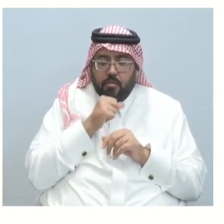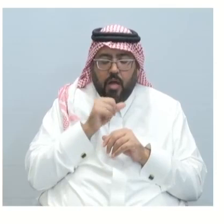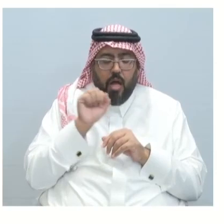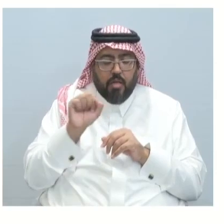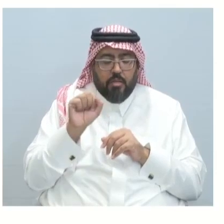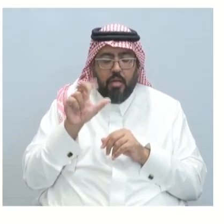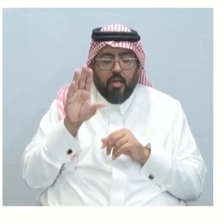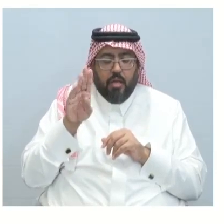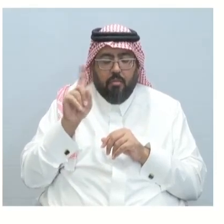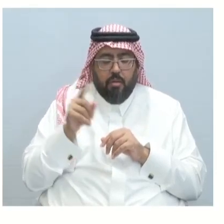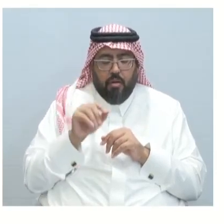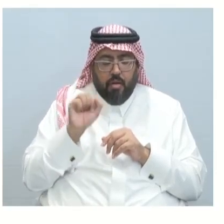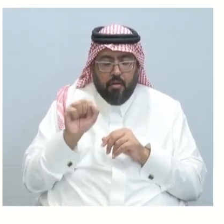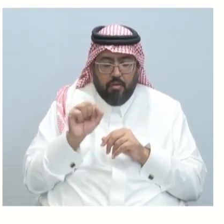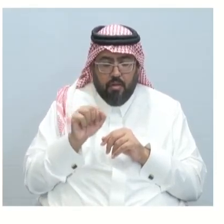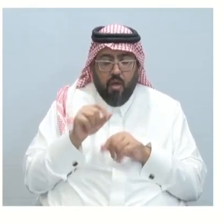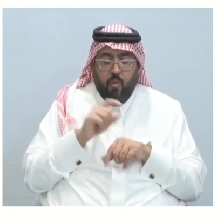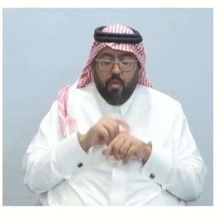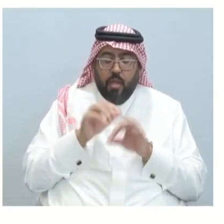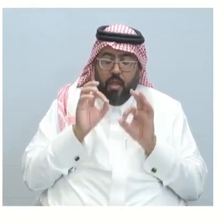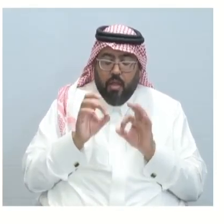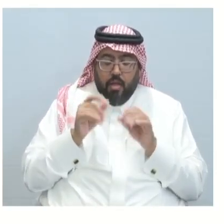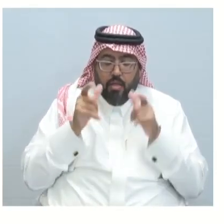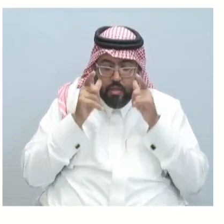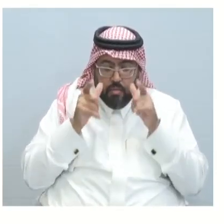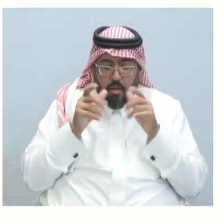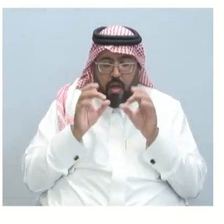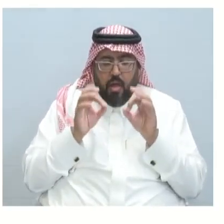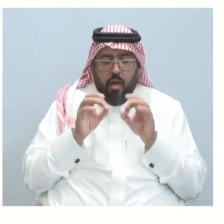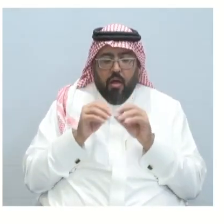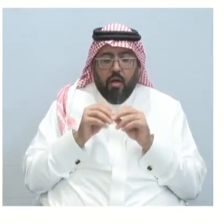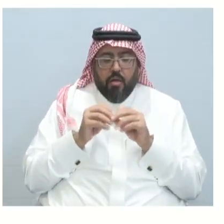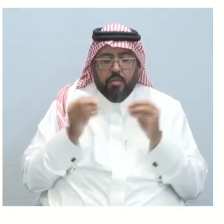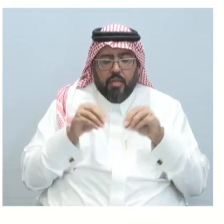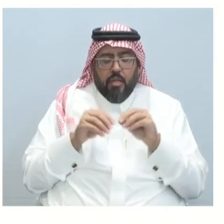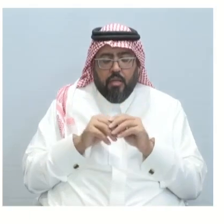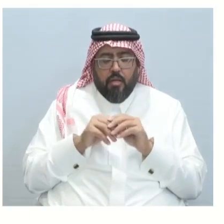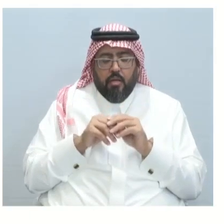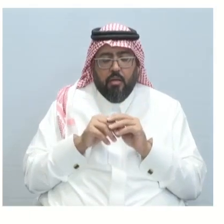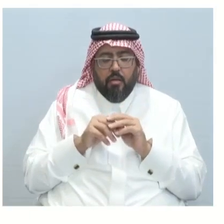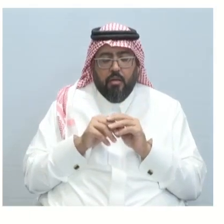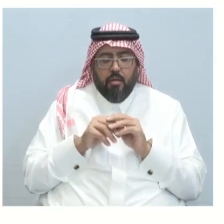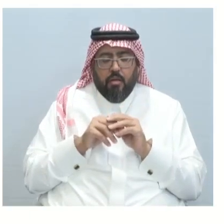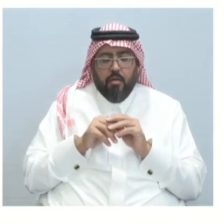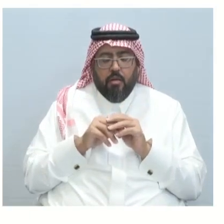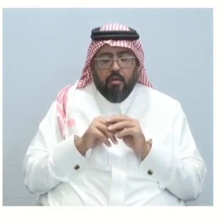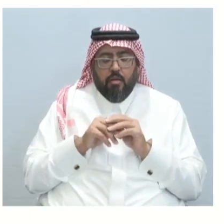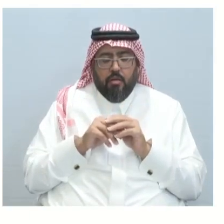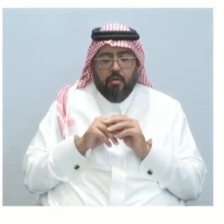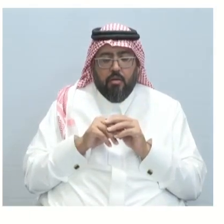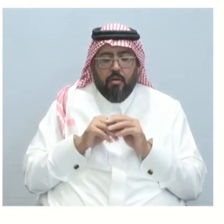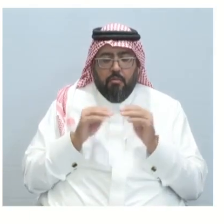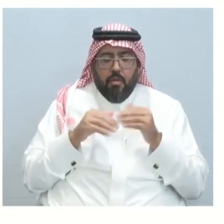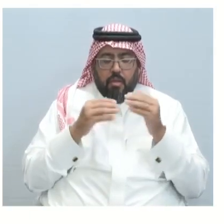خص الكبر لماذا لانهما في هذا الوقت يحتاجان للرعايه والعطف اكثر من غيره من الاحوال والاوقات